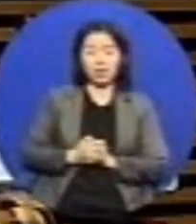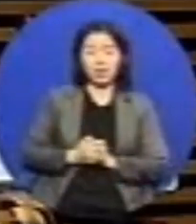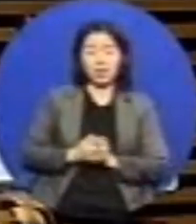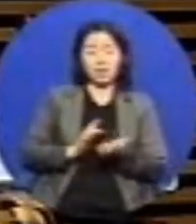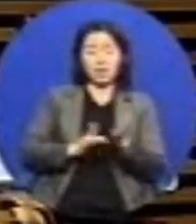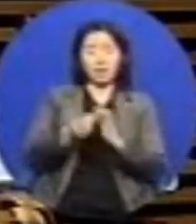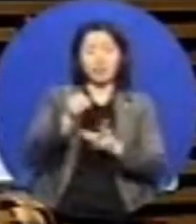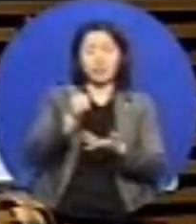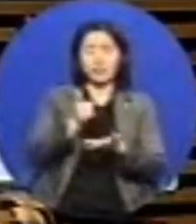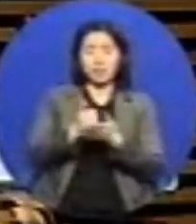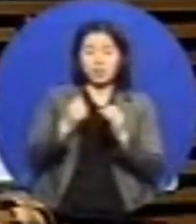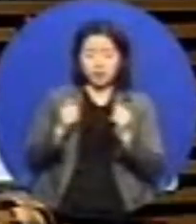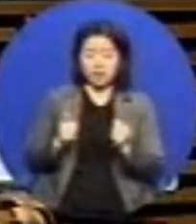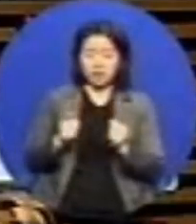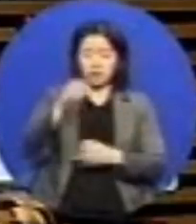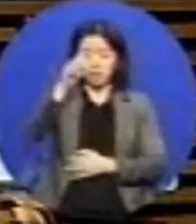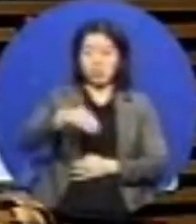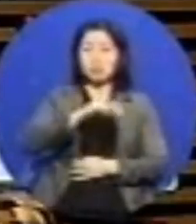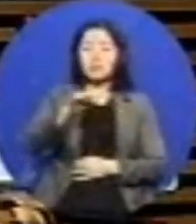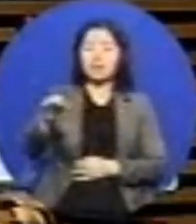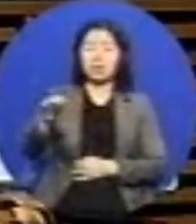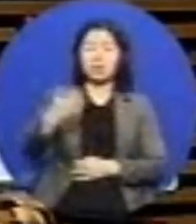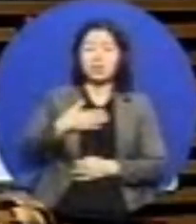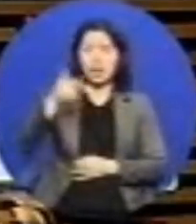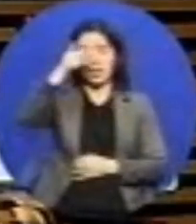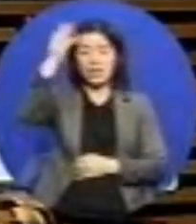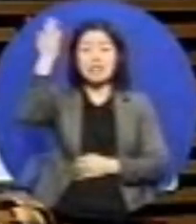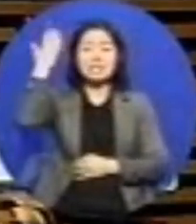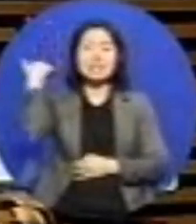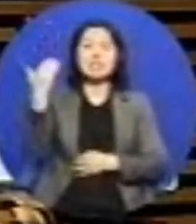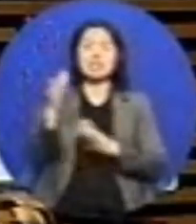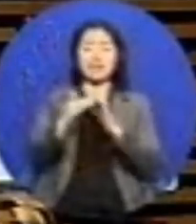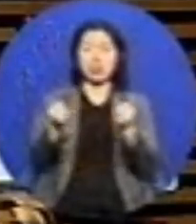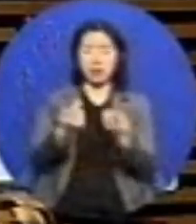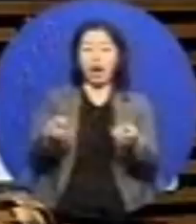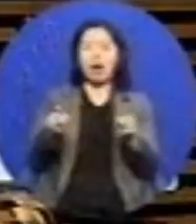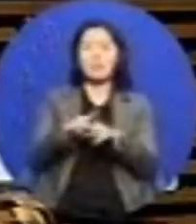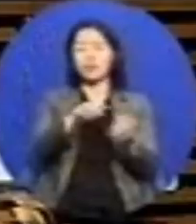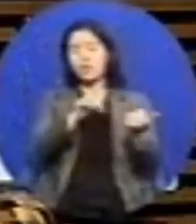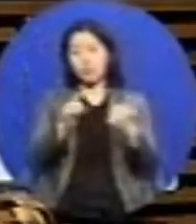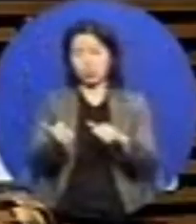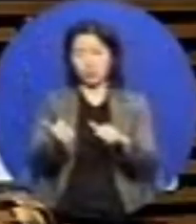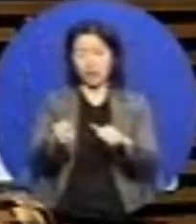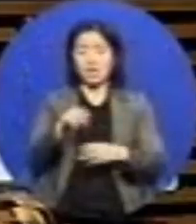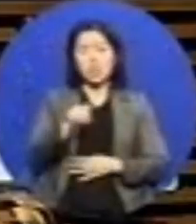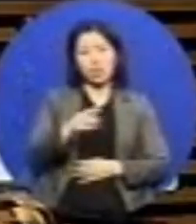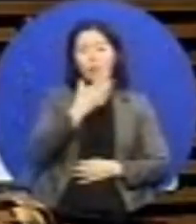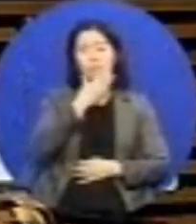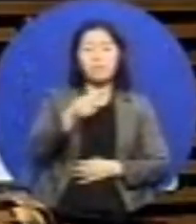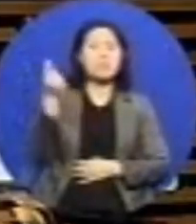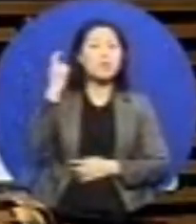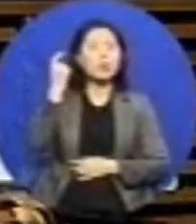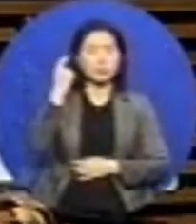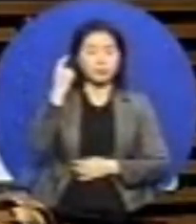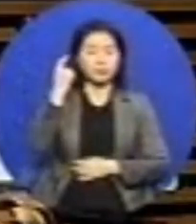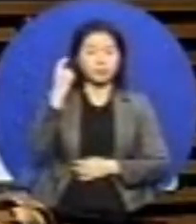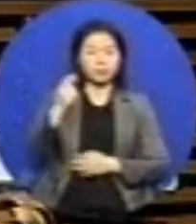예수님께서 십자가에서 내 옛 사람과 함께 죽으셨다 이건 복음 이지요 보고